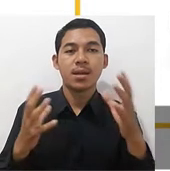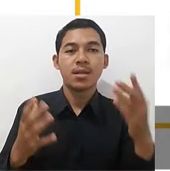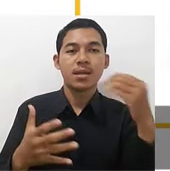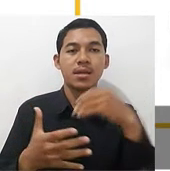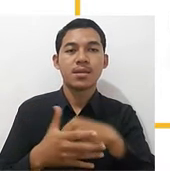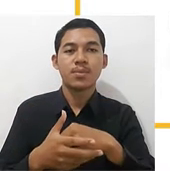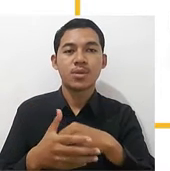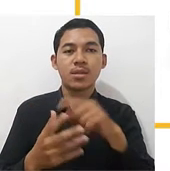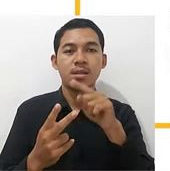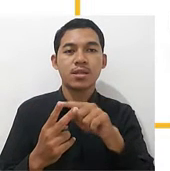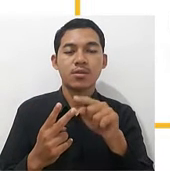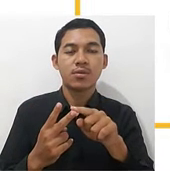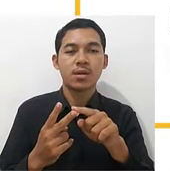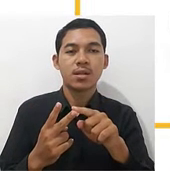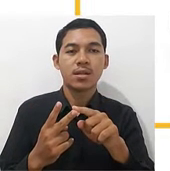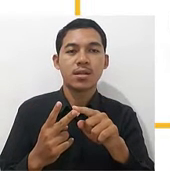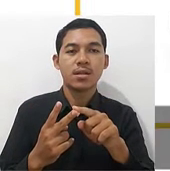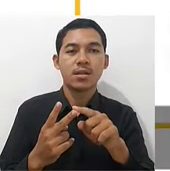tuh ditentukan oleh